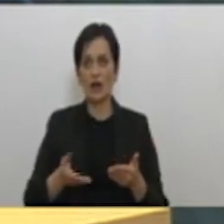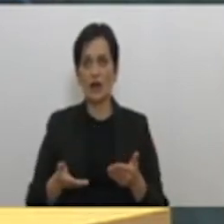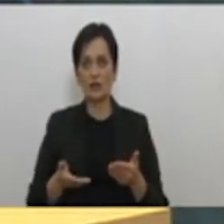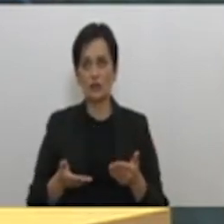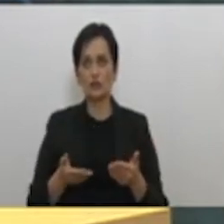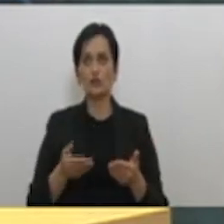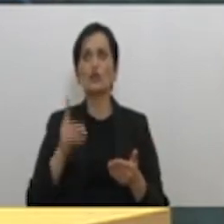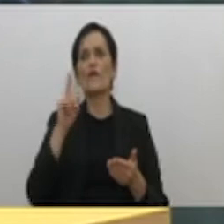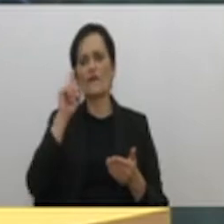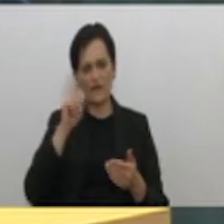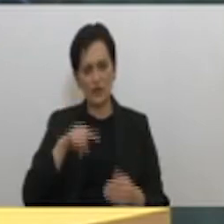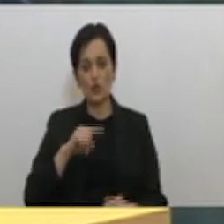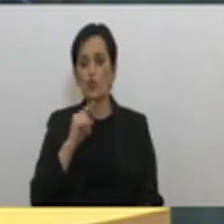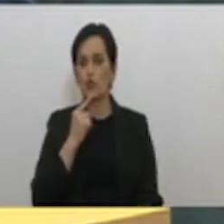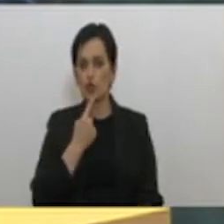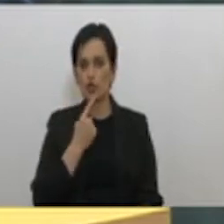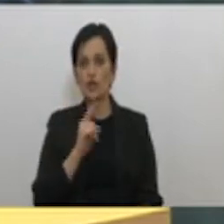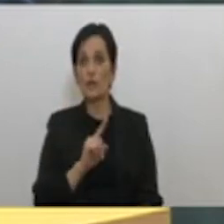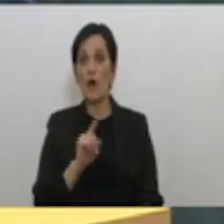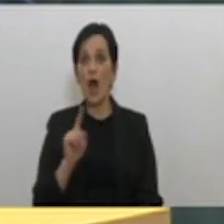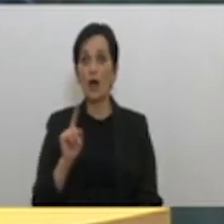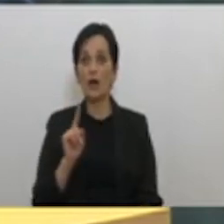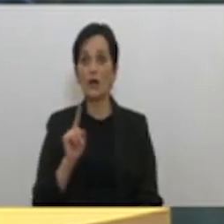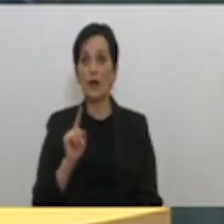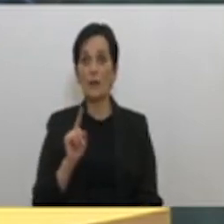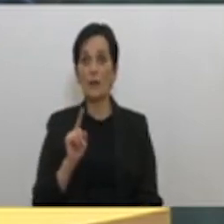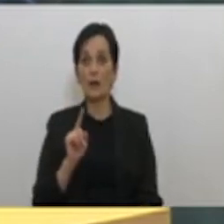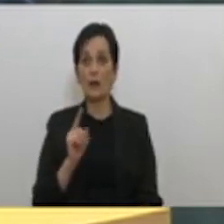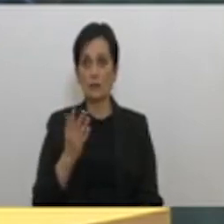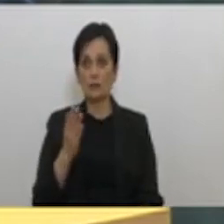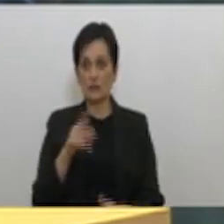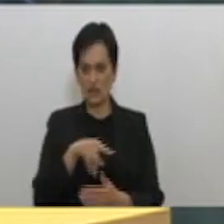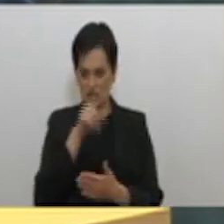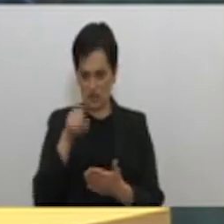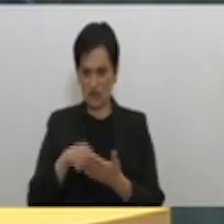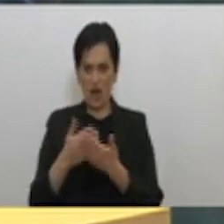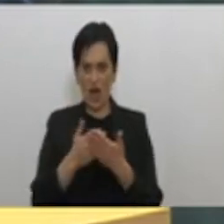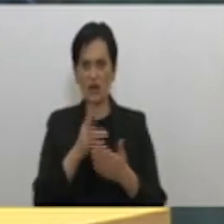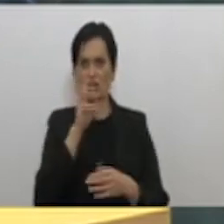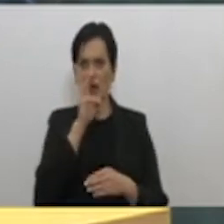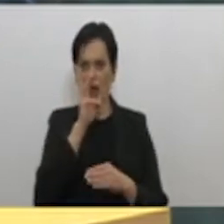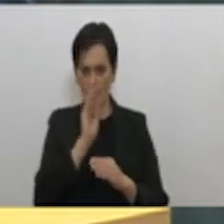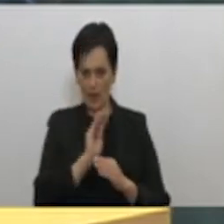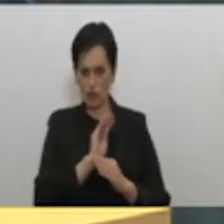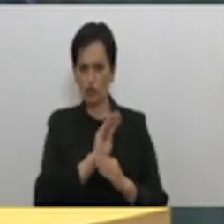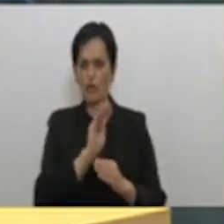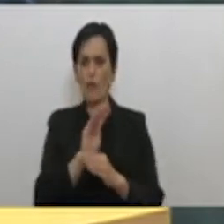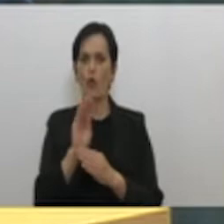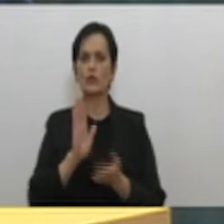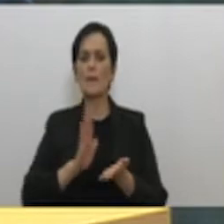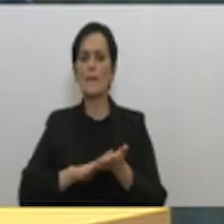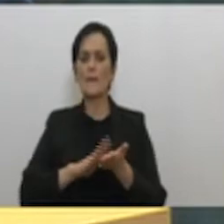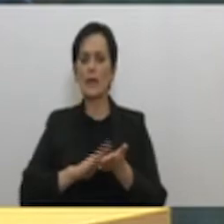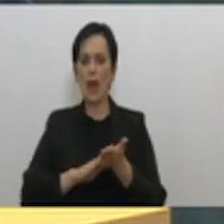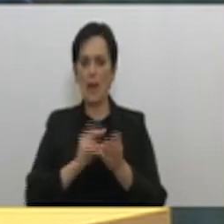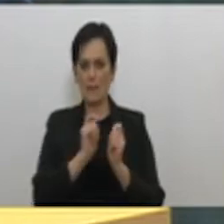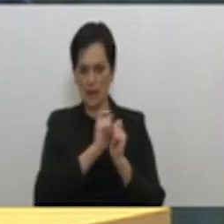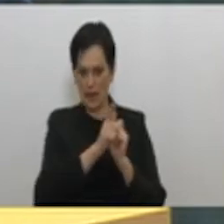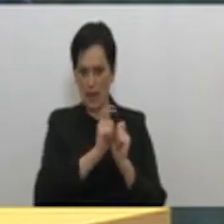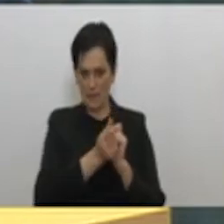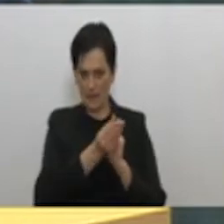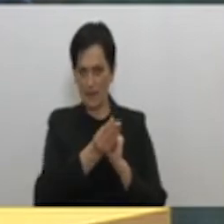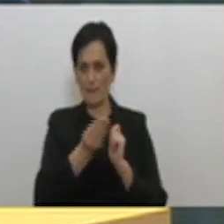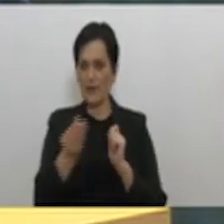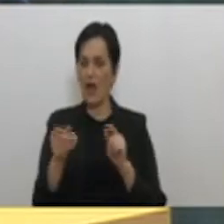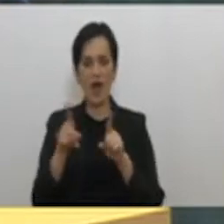Eu, uite, rău, uite, smara. Mă dau, ne cagit, fi dacă herpa să biți momate, tchal să da premie, biți mieți. Ez, iar